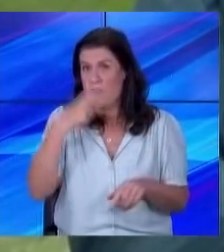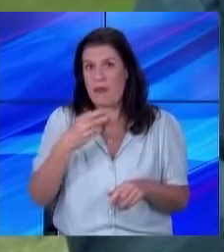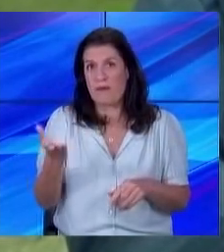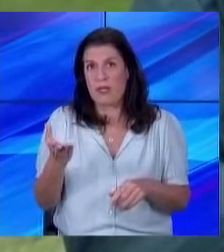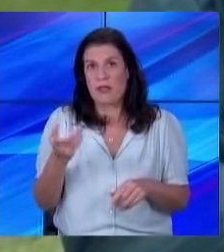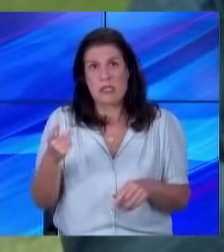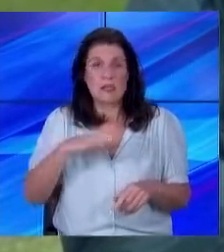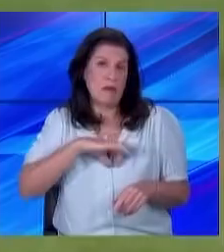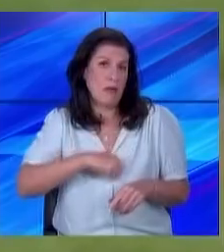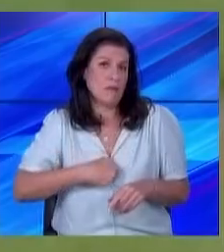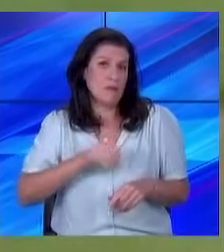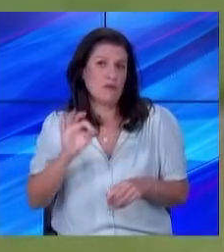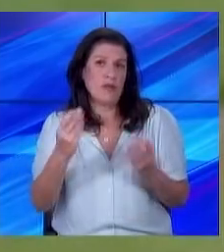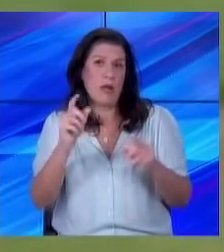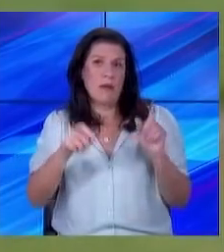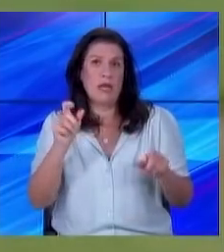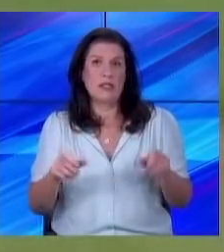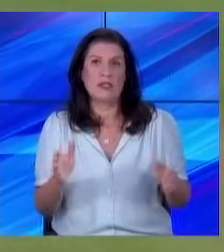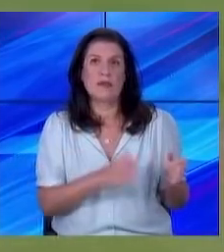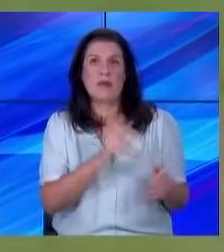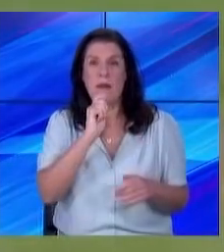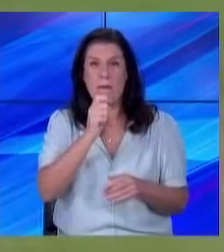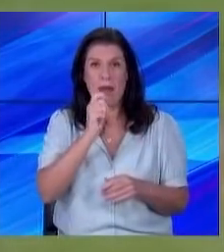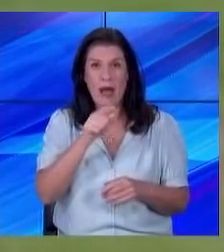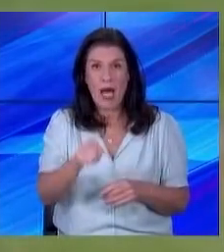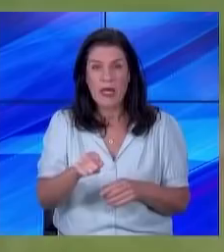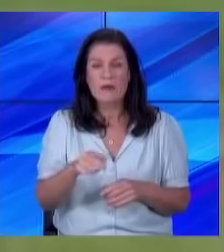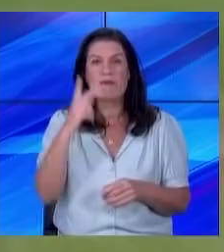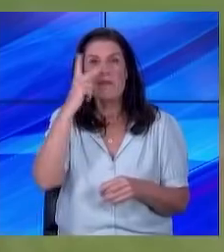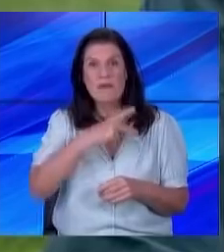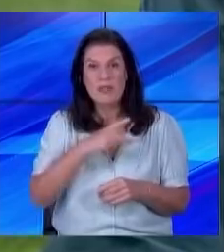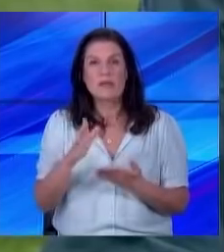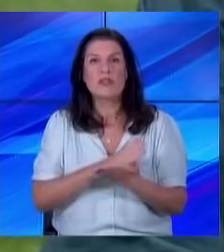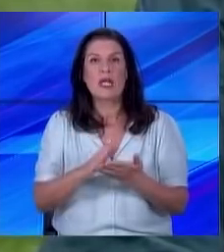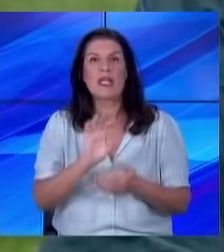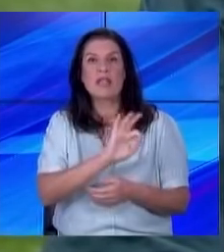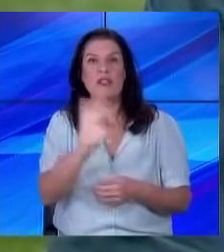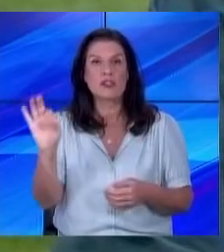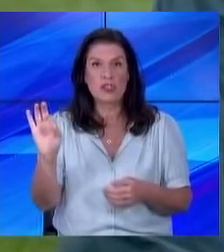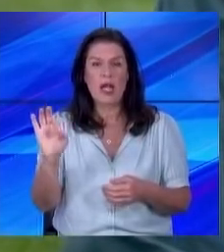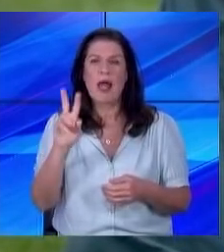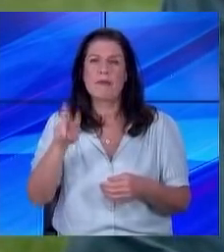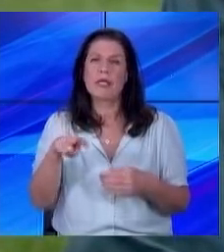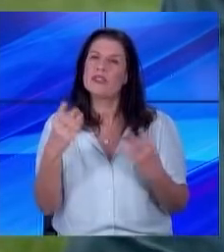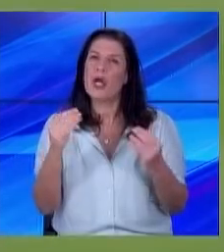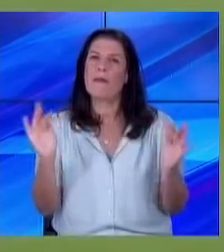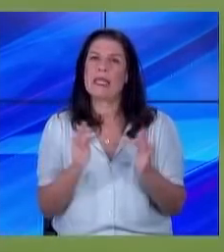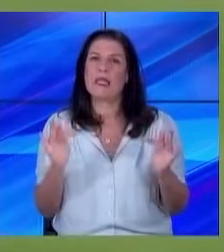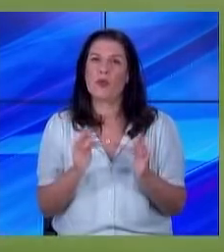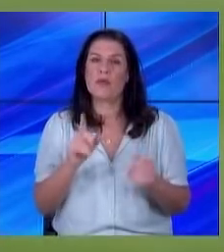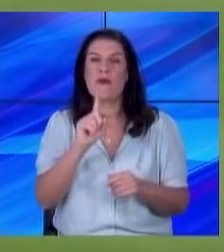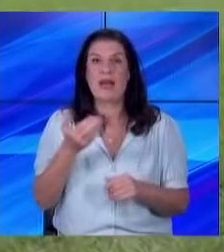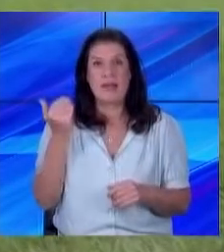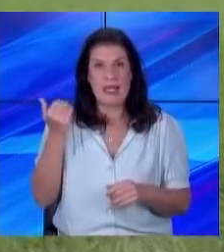issue for a lot of people. בריאיון לאקסיוס מתגלה עד כמה ההחלטה שלהם מלאה בסתירות פנימיות, אבל עוד לפני